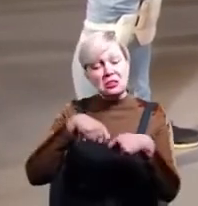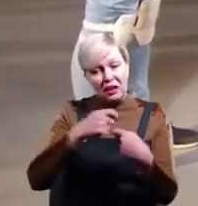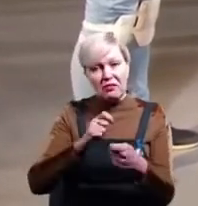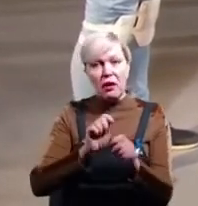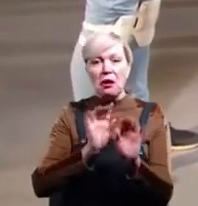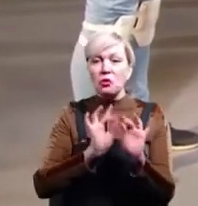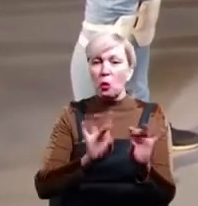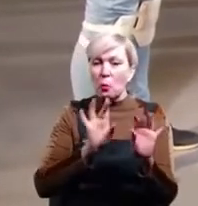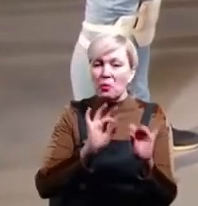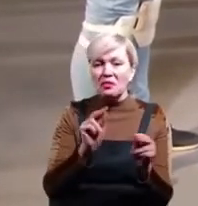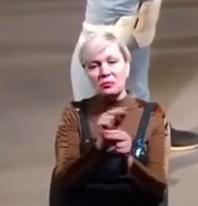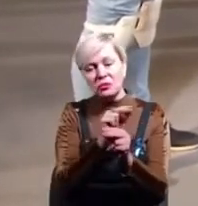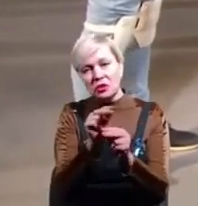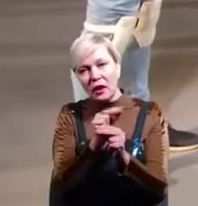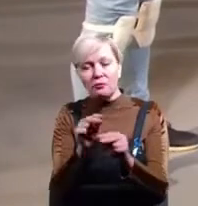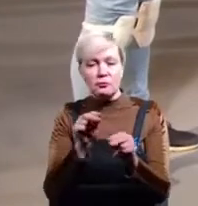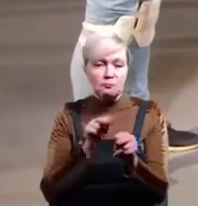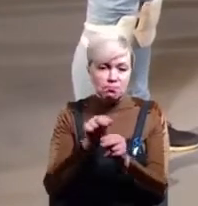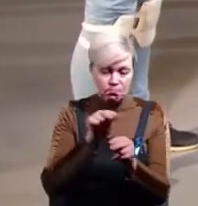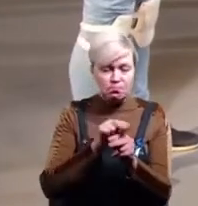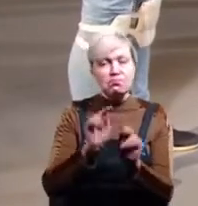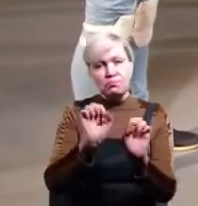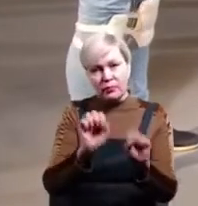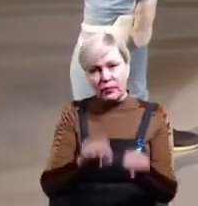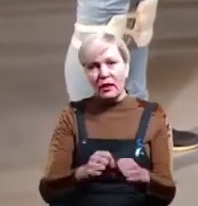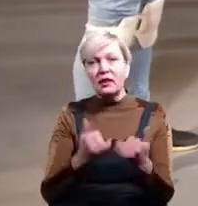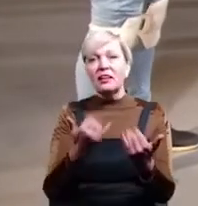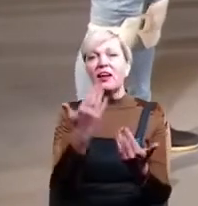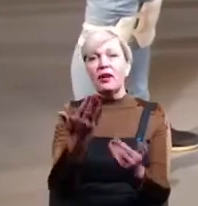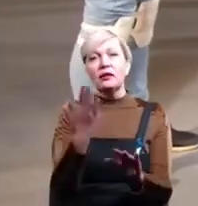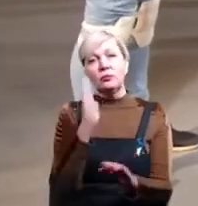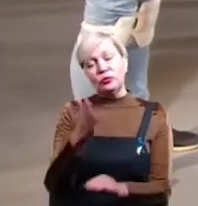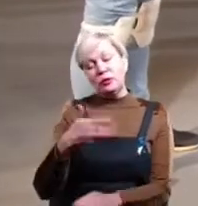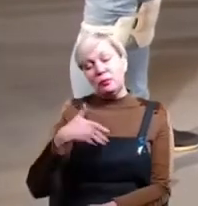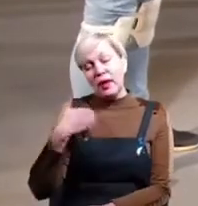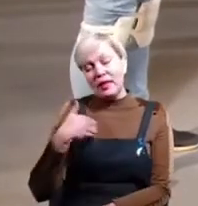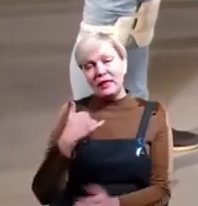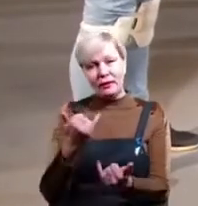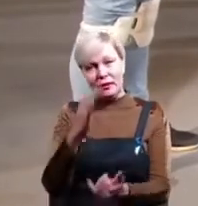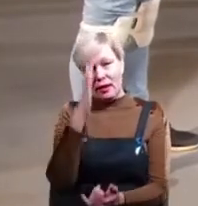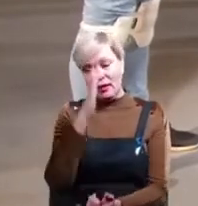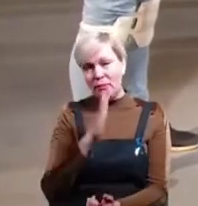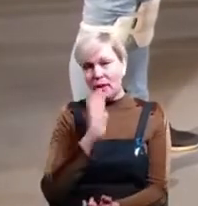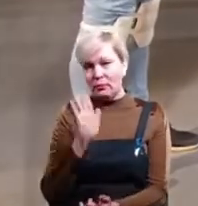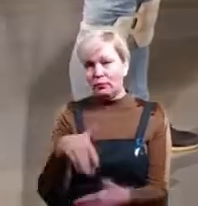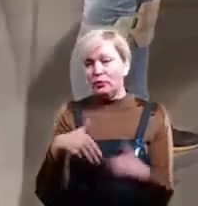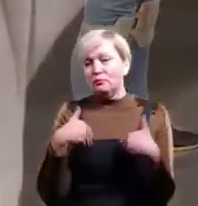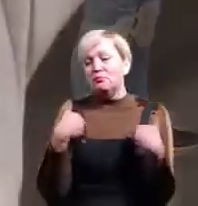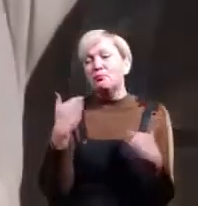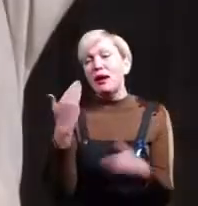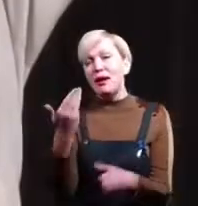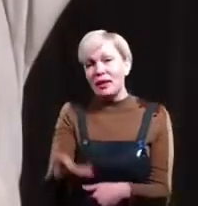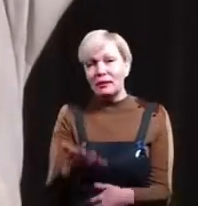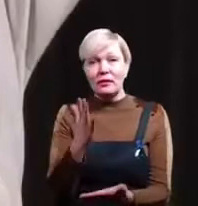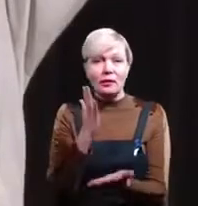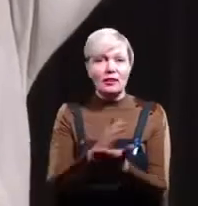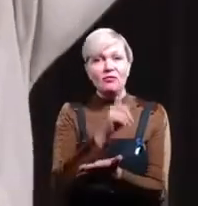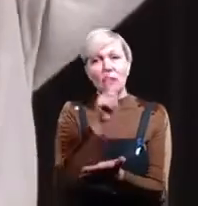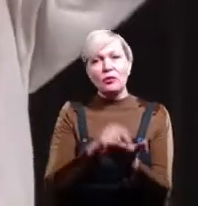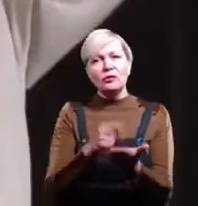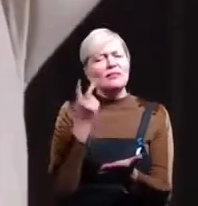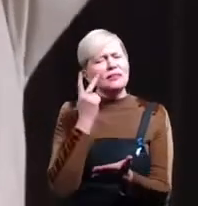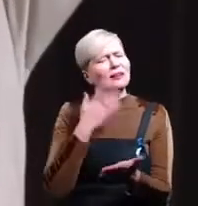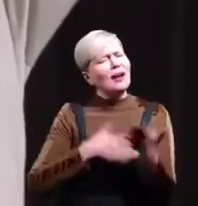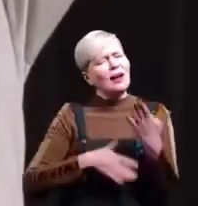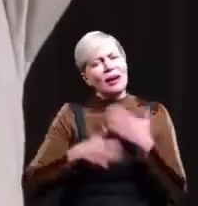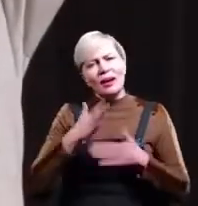каких-то замечаний по хореографии. Это, думаю, для вас тоже будет полезно и для ребят будет полезно. Если есть какие-то вопросы, я всегда рад на них ответить.